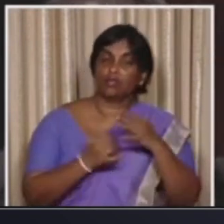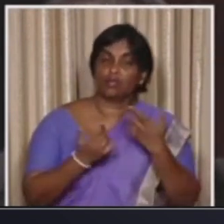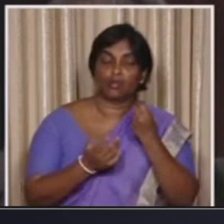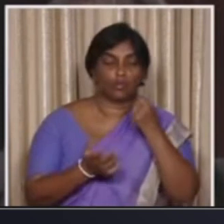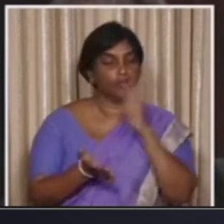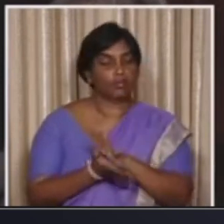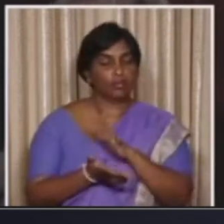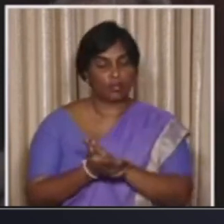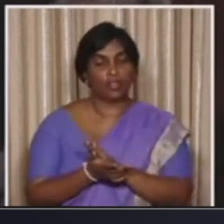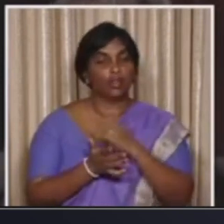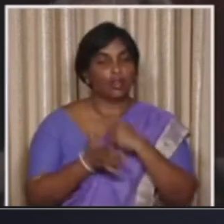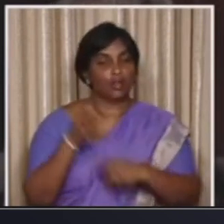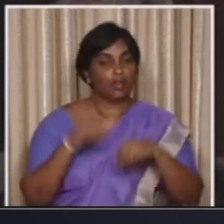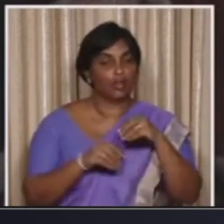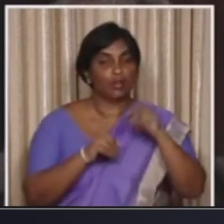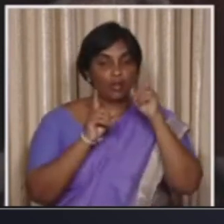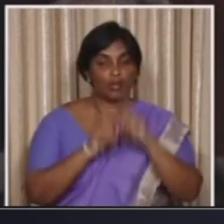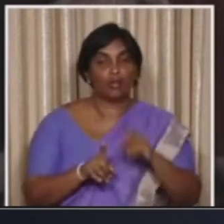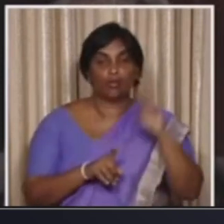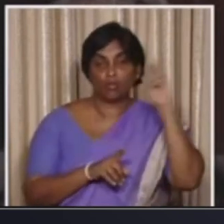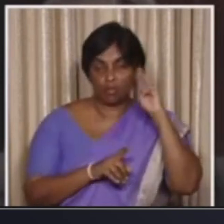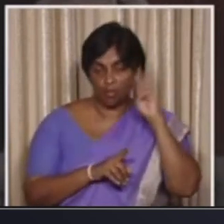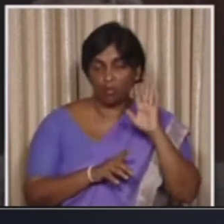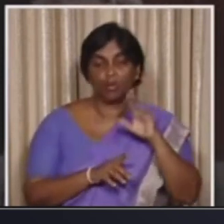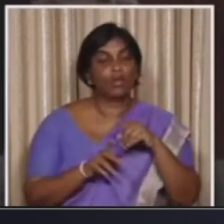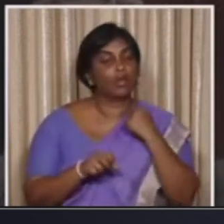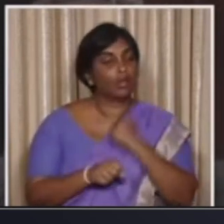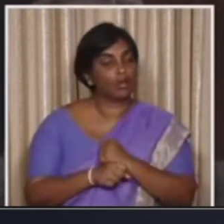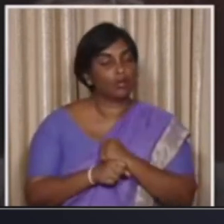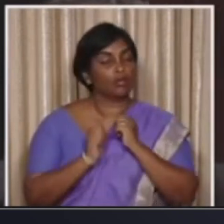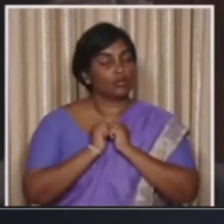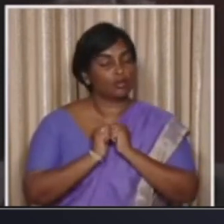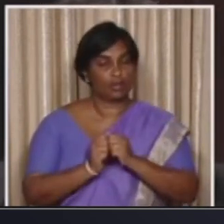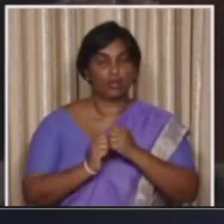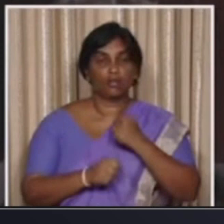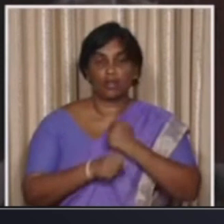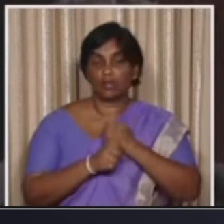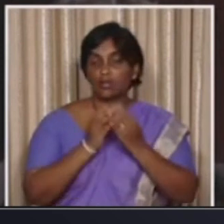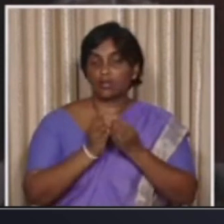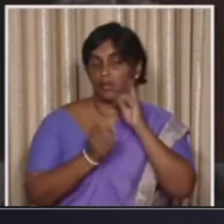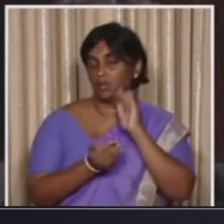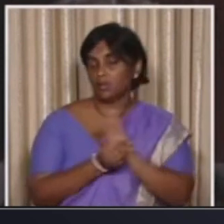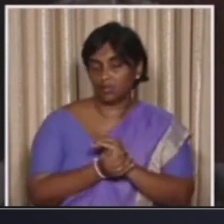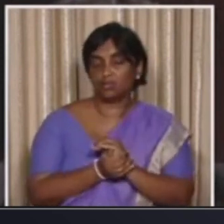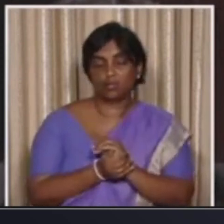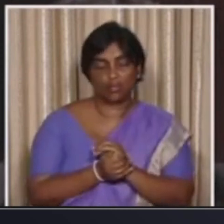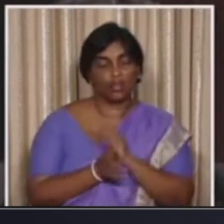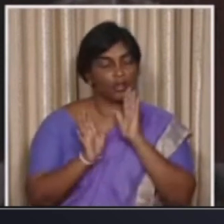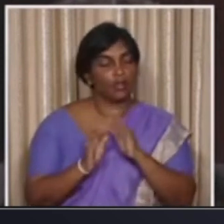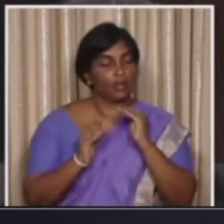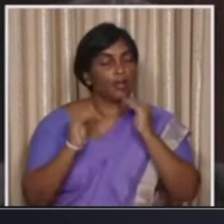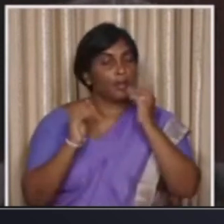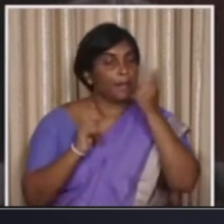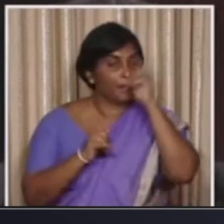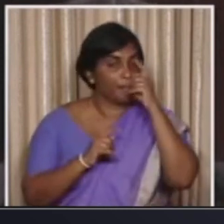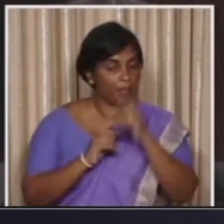අච්චු ගහලා මැතිවරණ දිනුවේ මේ වගේ පොරොන්දු වලින් ආණ්ඩුවේ රස්සා රජය සම්පත් රැක ගැනීම සහනමලු අඩුමිල පඩි